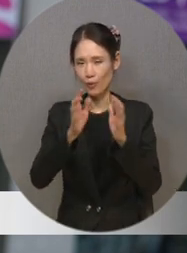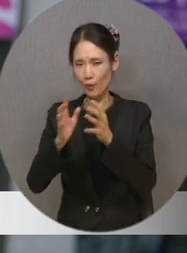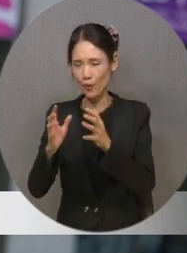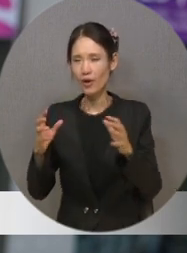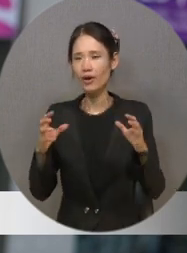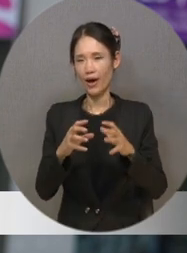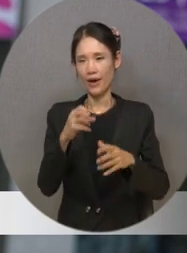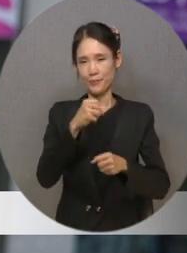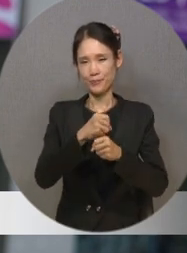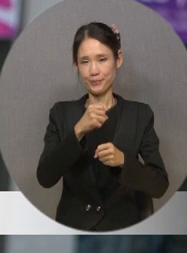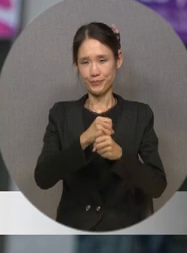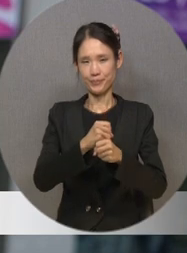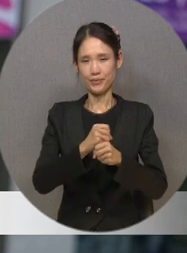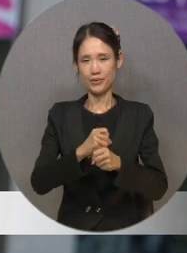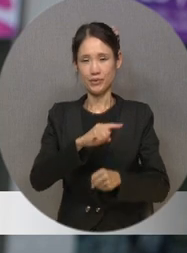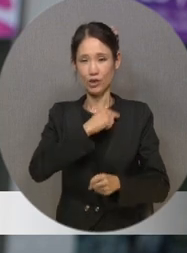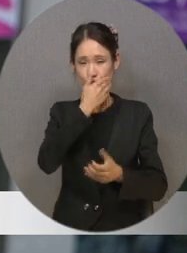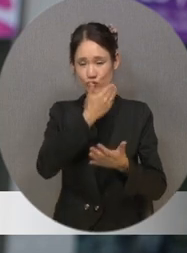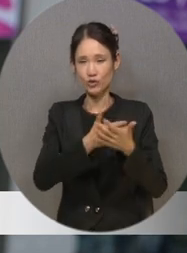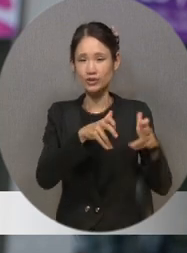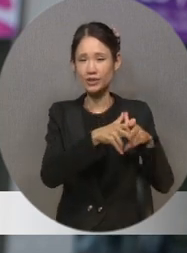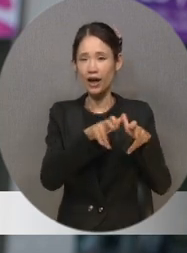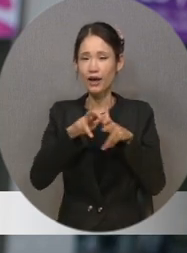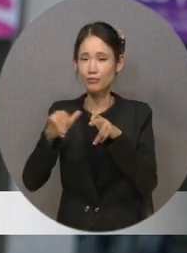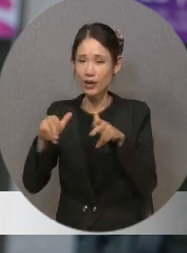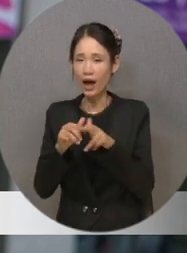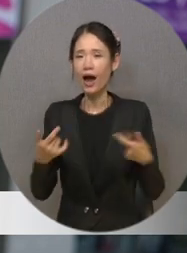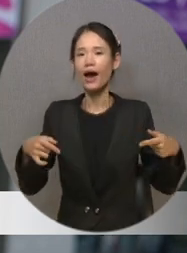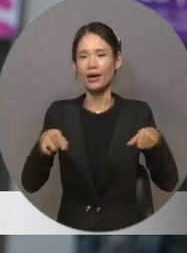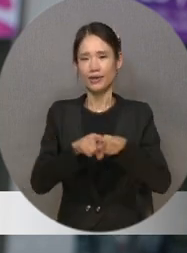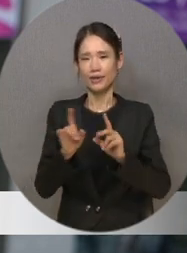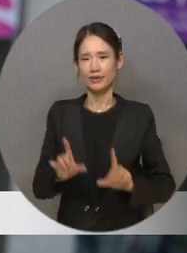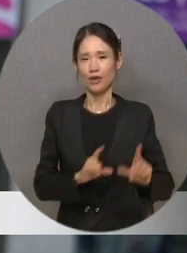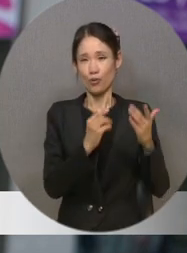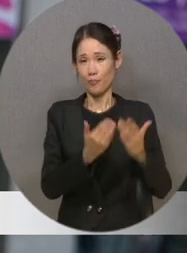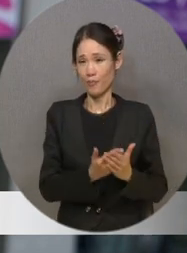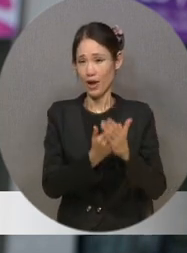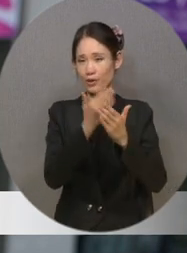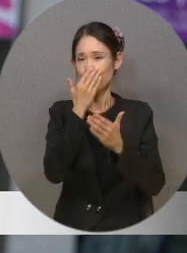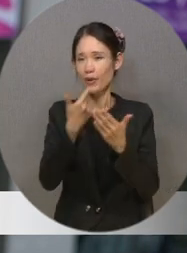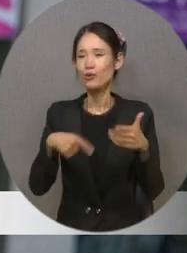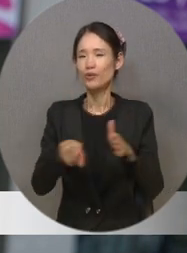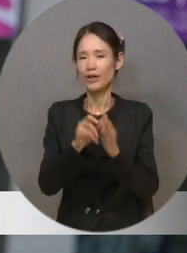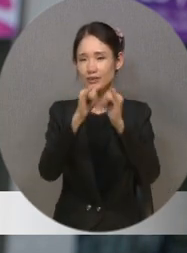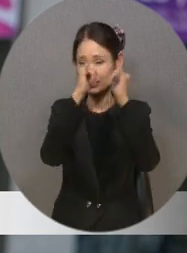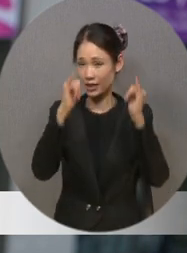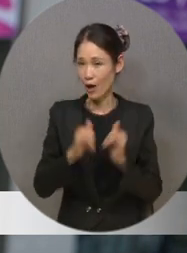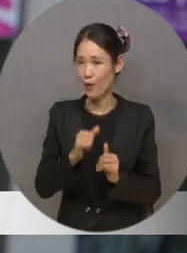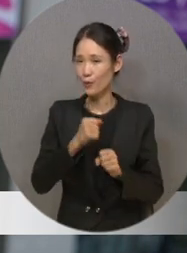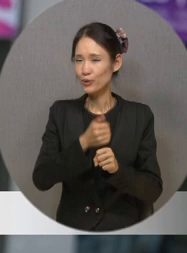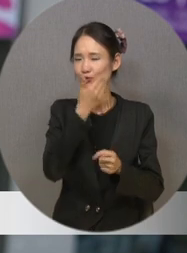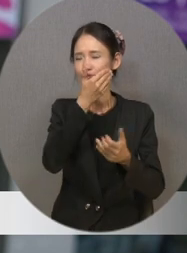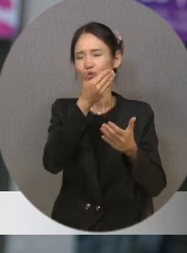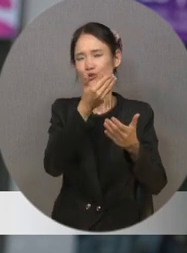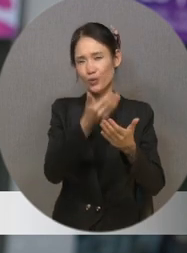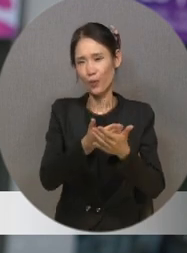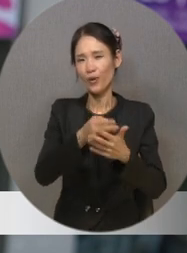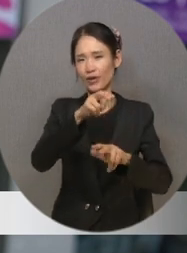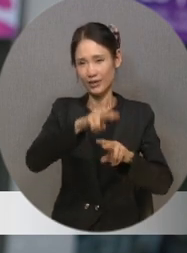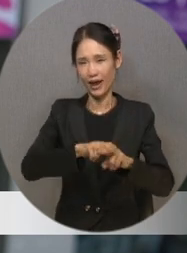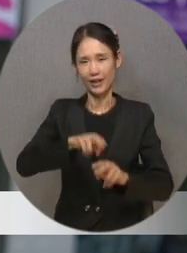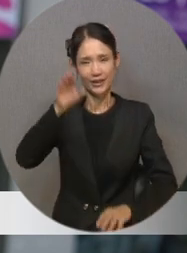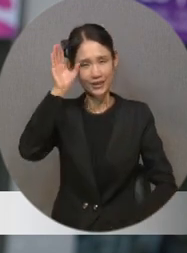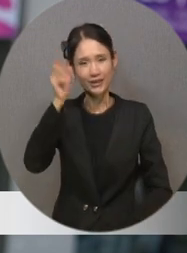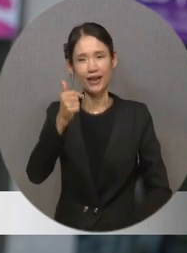꾸며졌습니다. 무엇보다 장애인과 비장애인이 함께 살아가고 발전할 수 있는 사회를 만드는 데 중요한 초석이 될 것으로